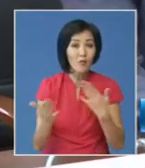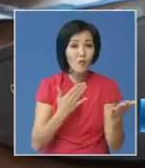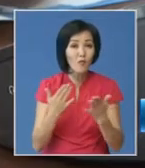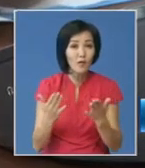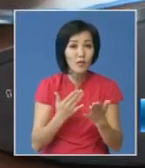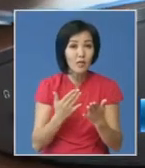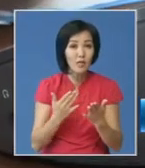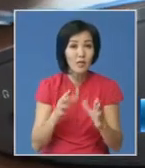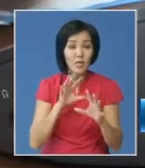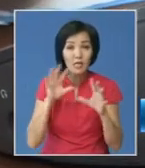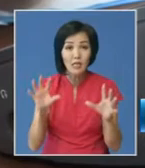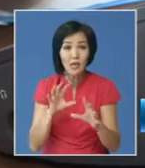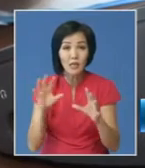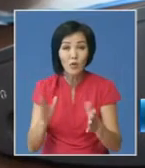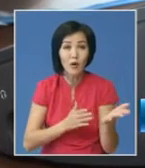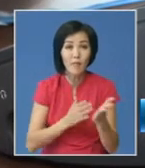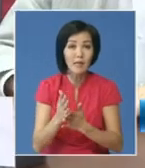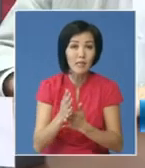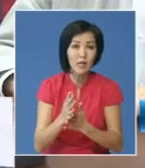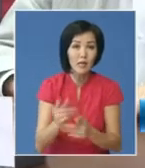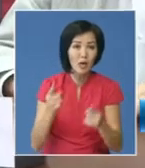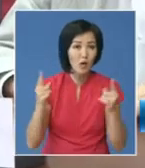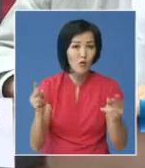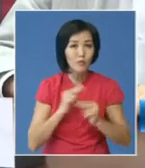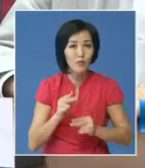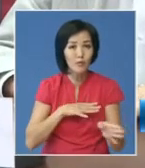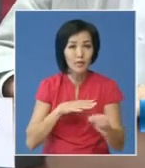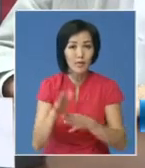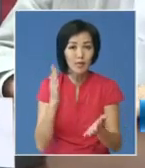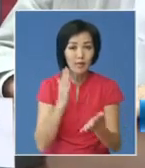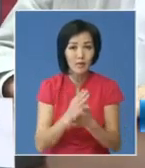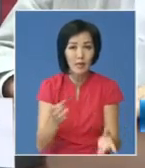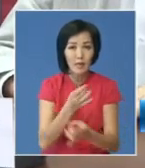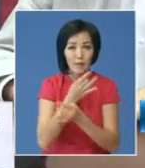ауқымды жұмыстар жүргізіліп келеді. Аймақта неміс мәдени орталығы жұмыс істейді.